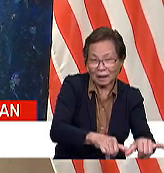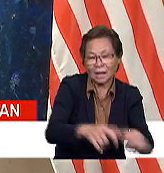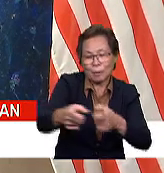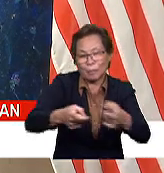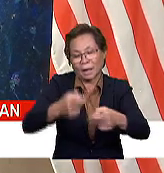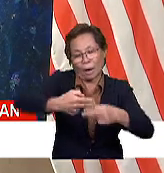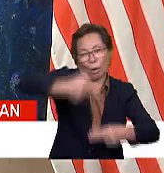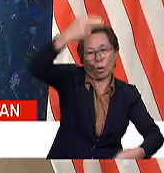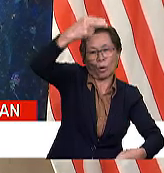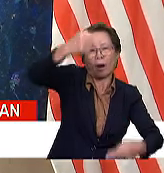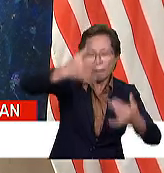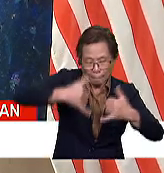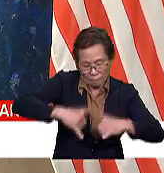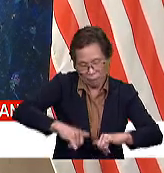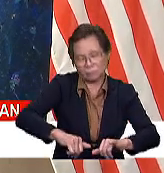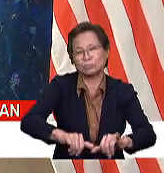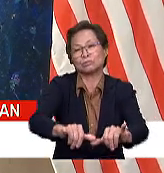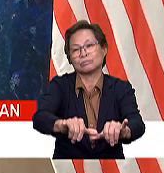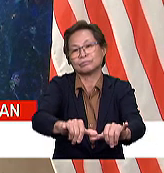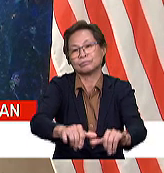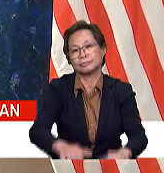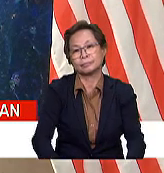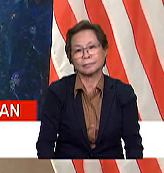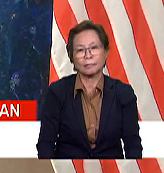pengendali Hotel masih berterusan